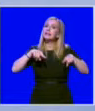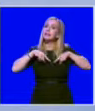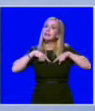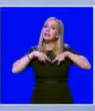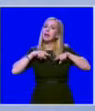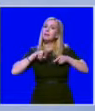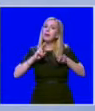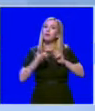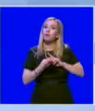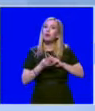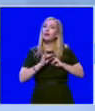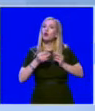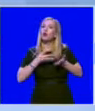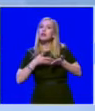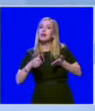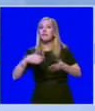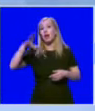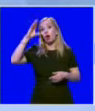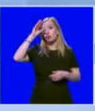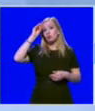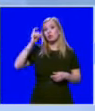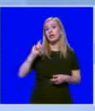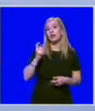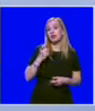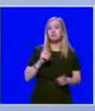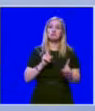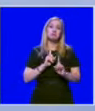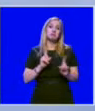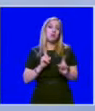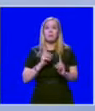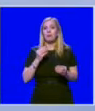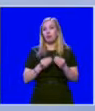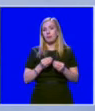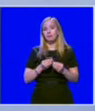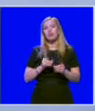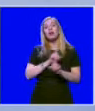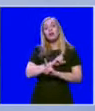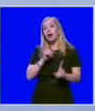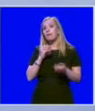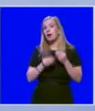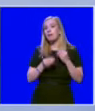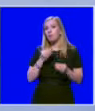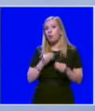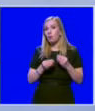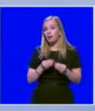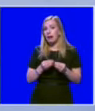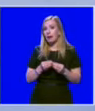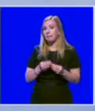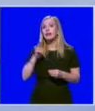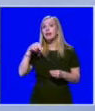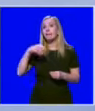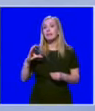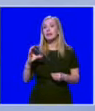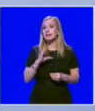на господин Гешев. Тоест няма да бъде проблем ДПС да подкрепят Демократична България. Не, и няма проблем, няма да бъде няма проблем